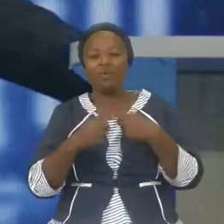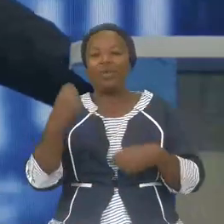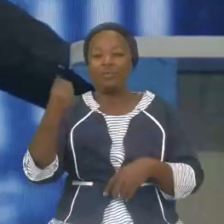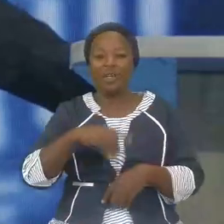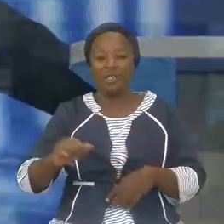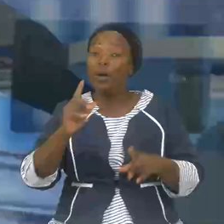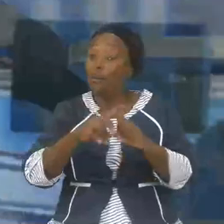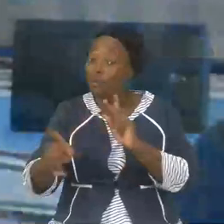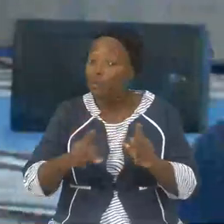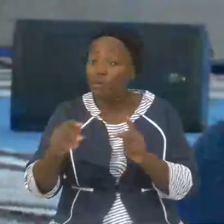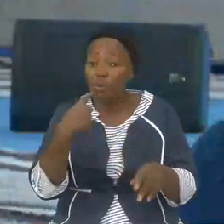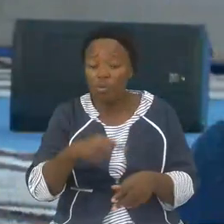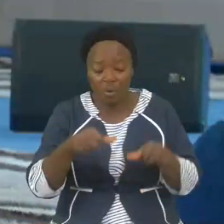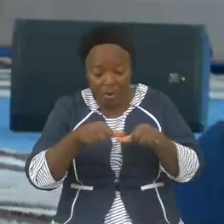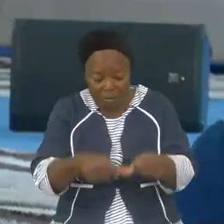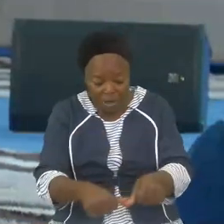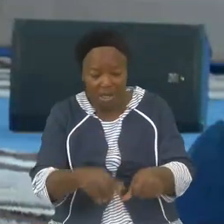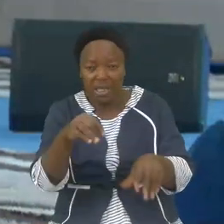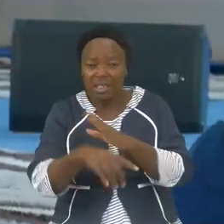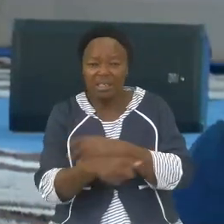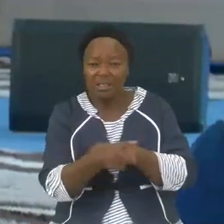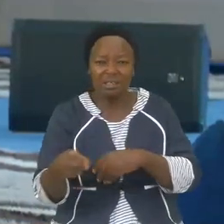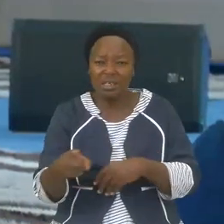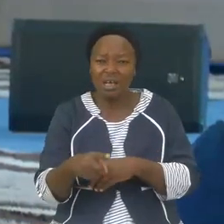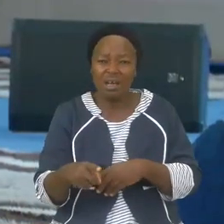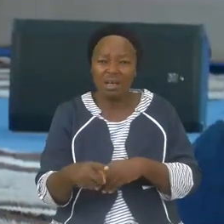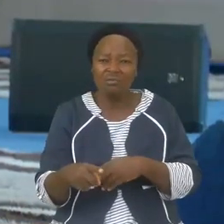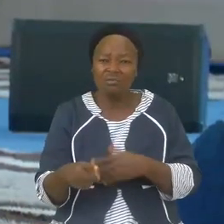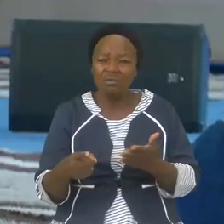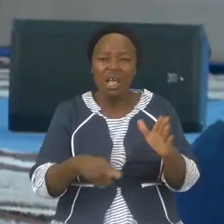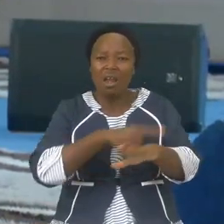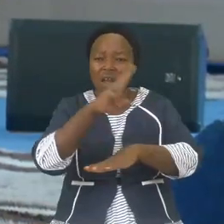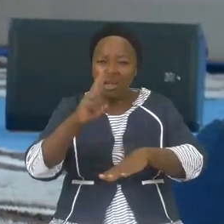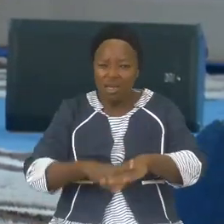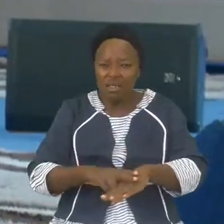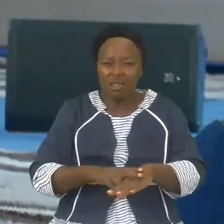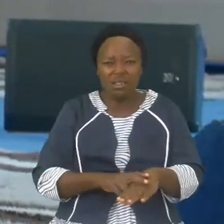éternelle, mais ceux qui demeurent dans leur